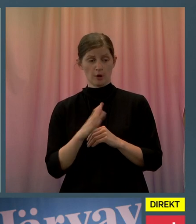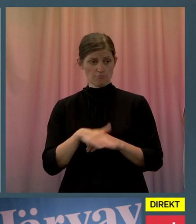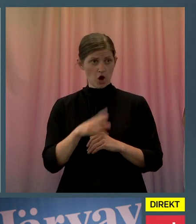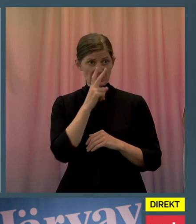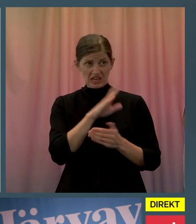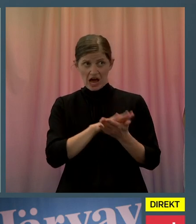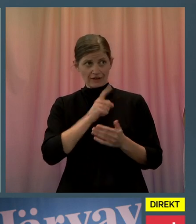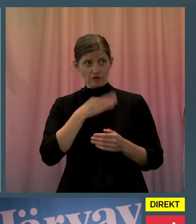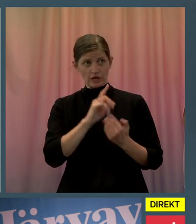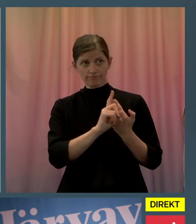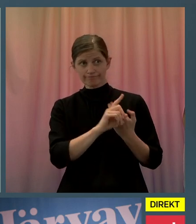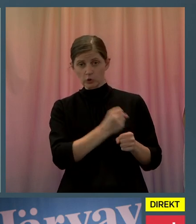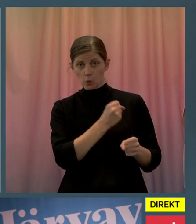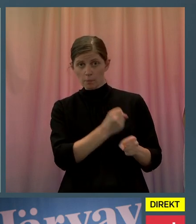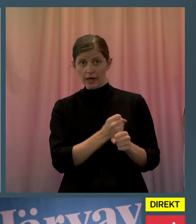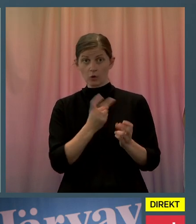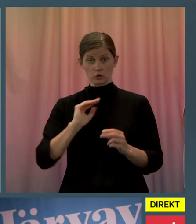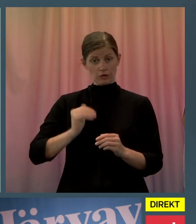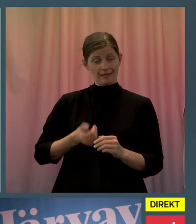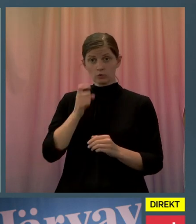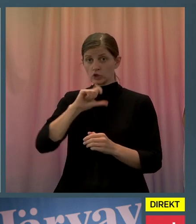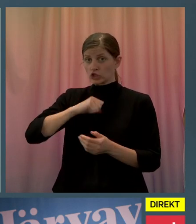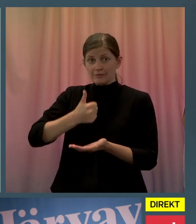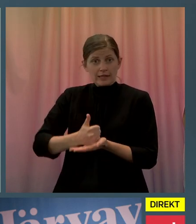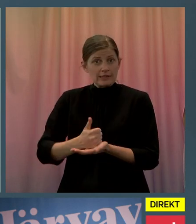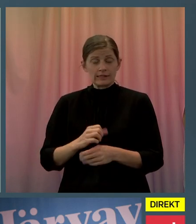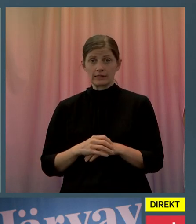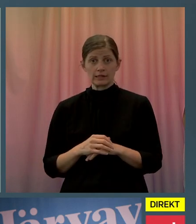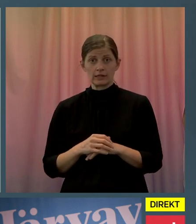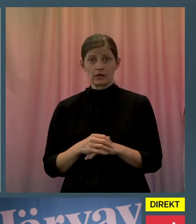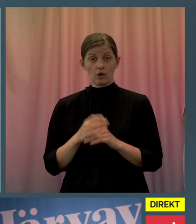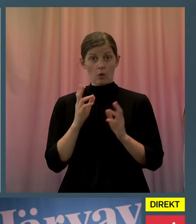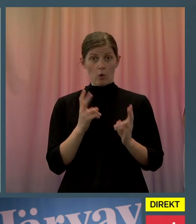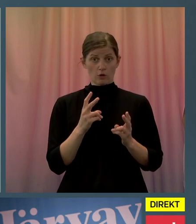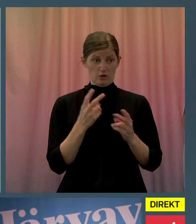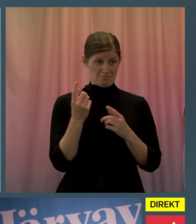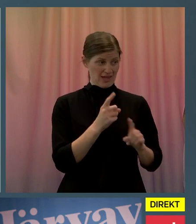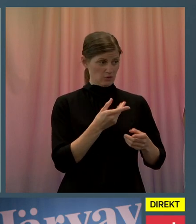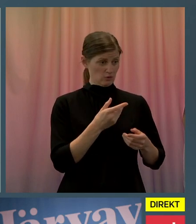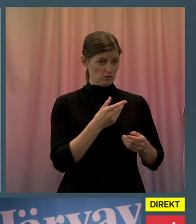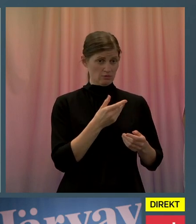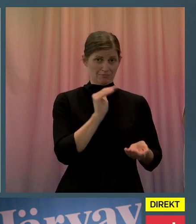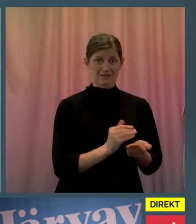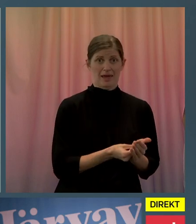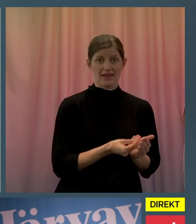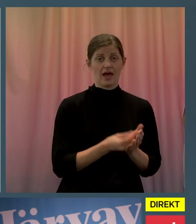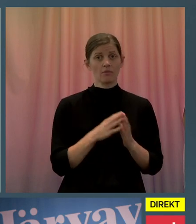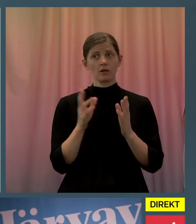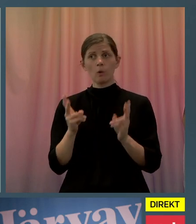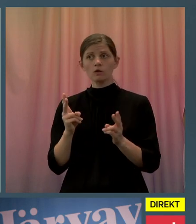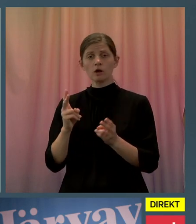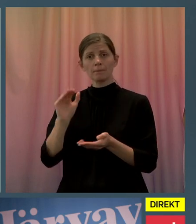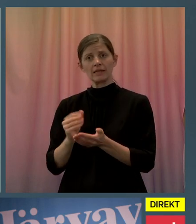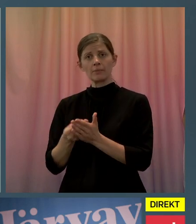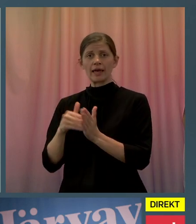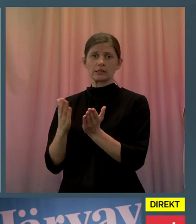och kvinnor som aldrig blir självständiga. Till mindre pengar i den egna plånboken, men också mindre pengar till skolan och till